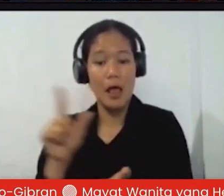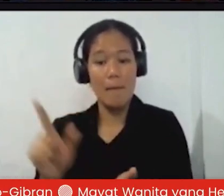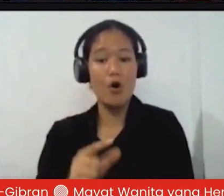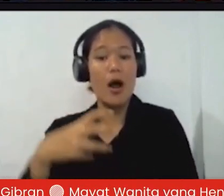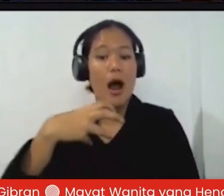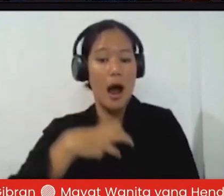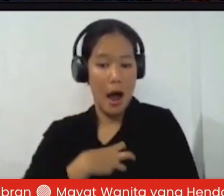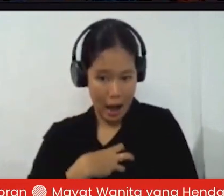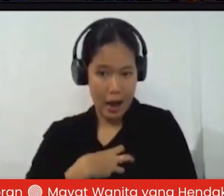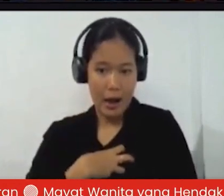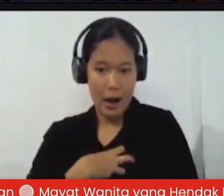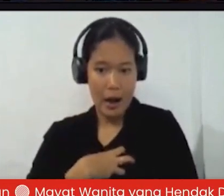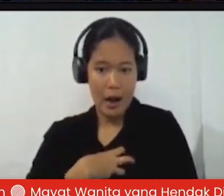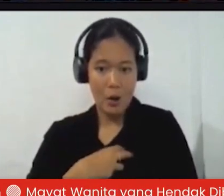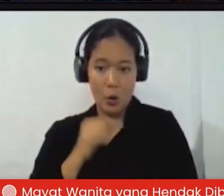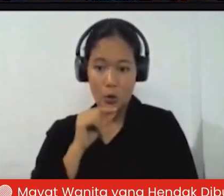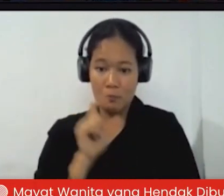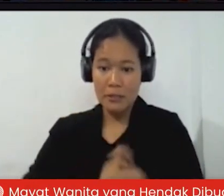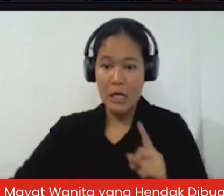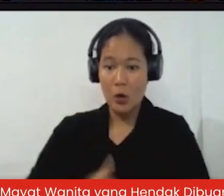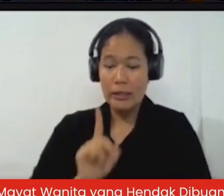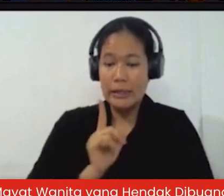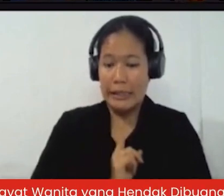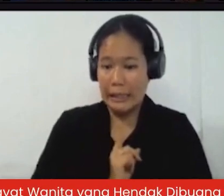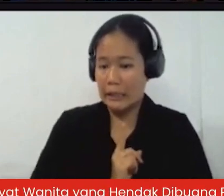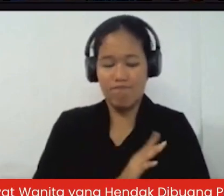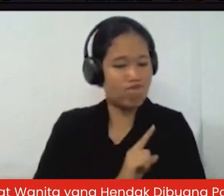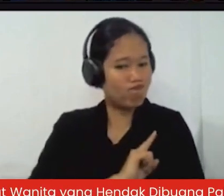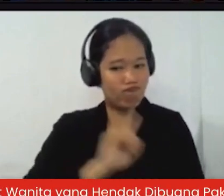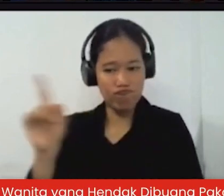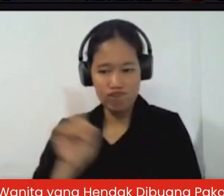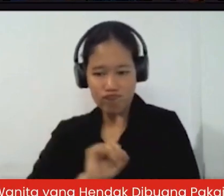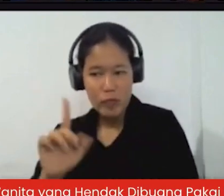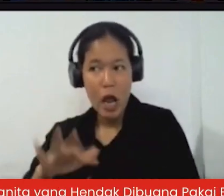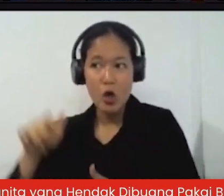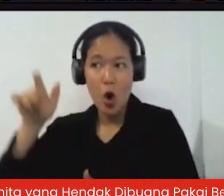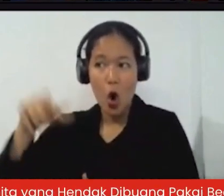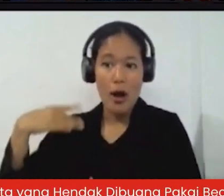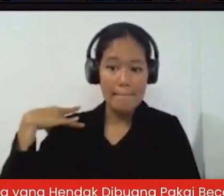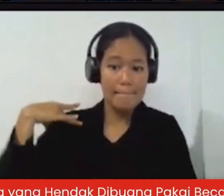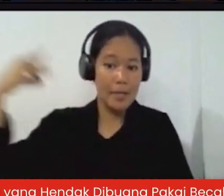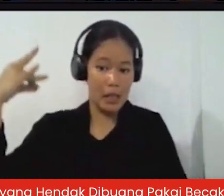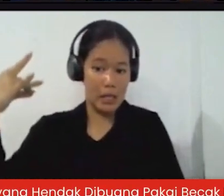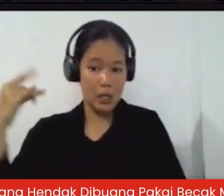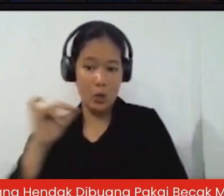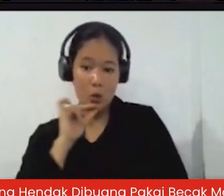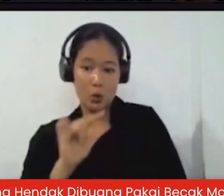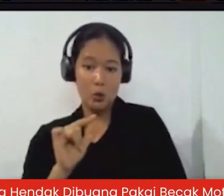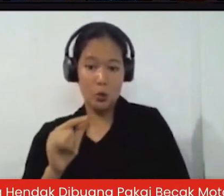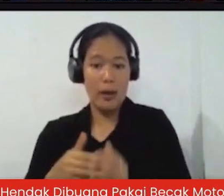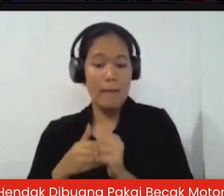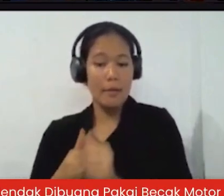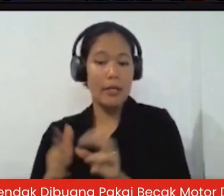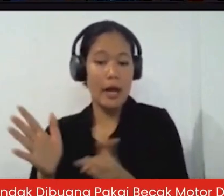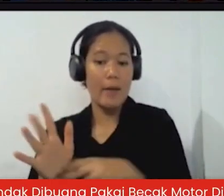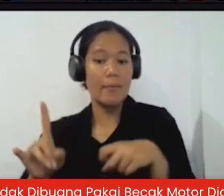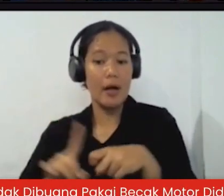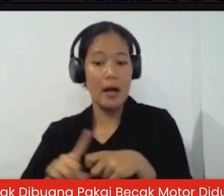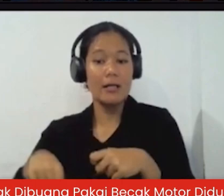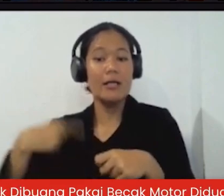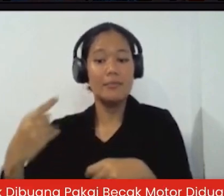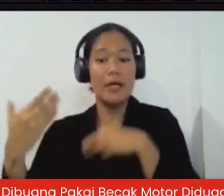tidak berhak untuk mencalonkan diri atau dicalonkan sebagai Pimpinan Mahkamah Konstitusi